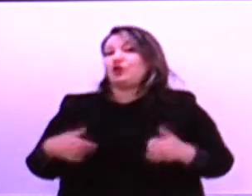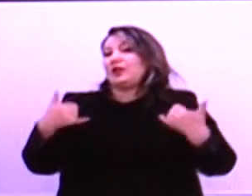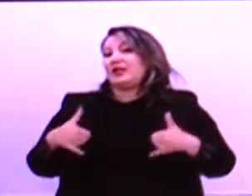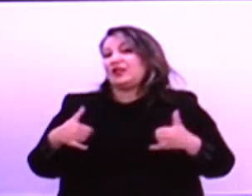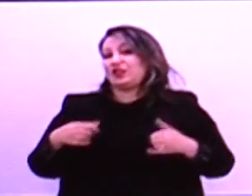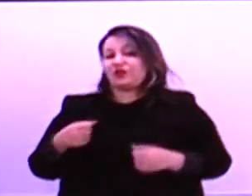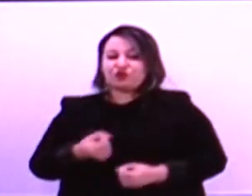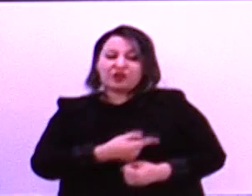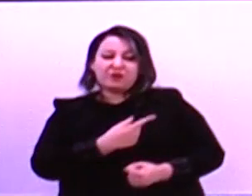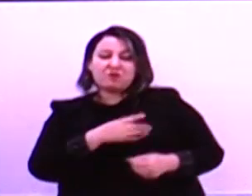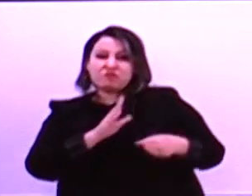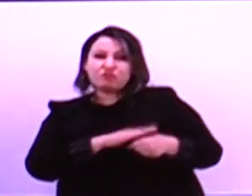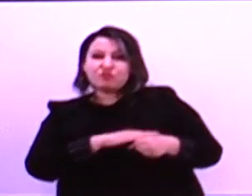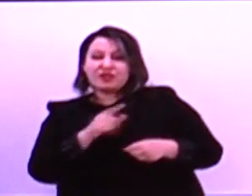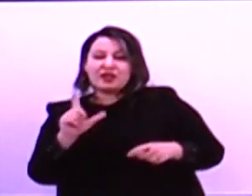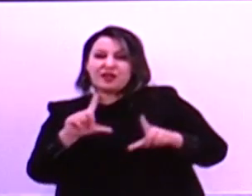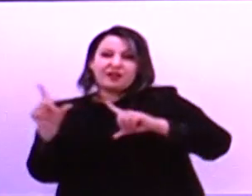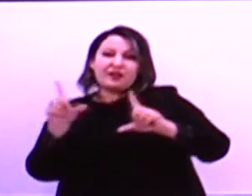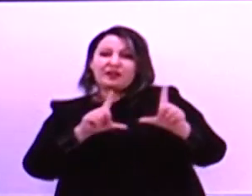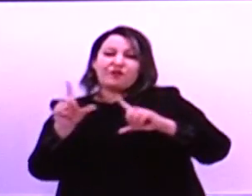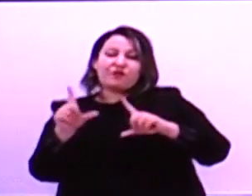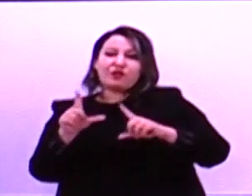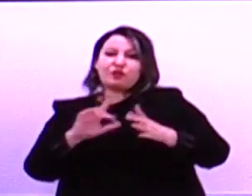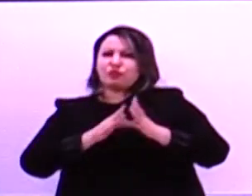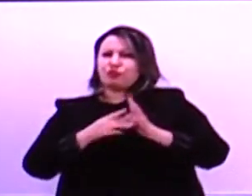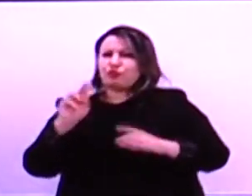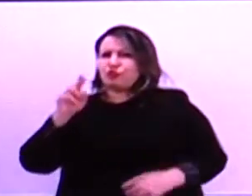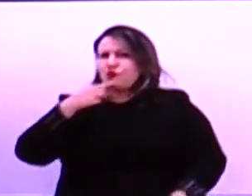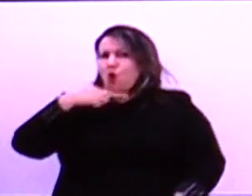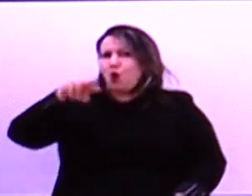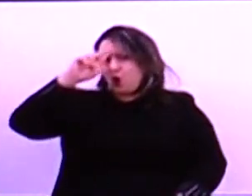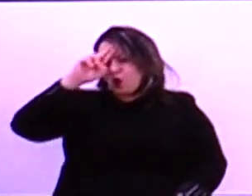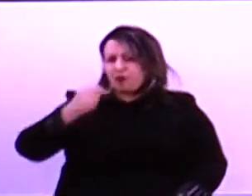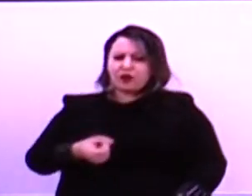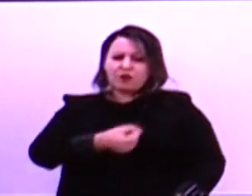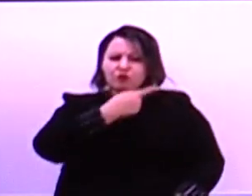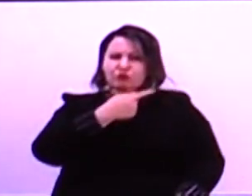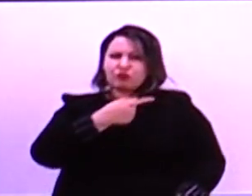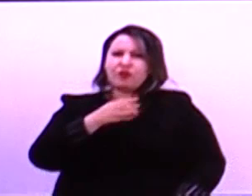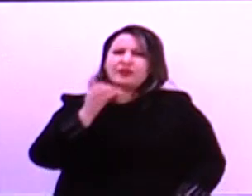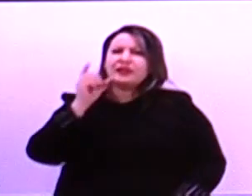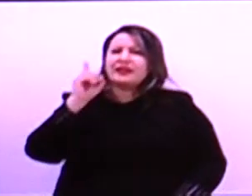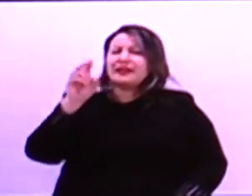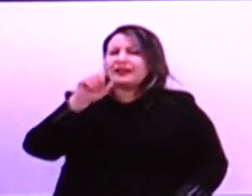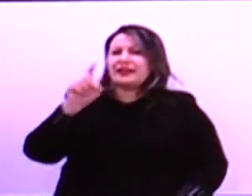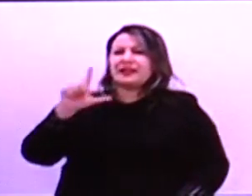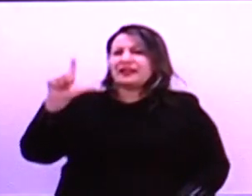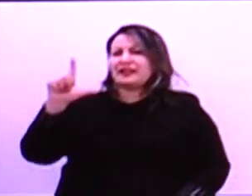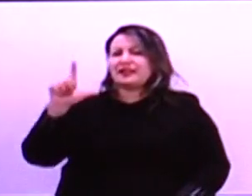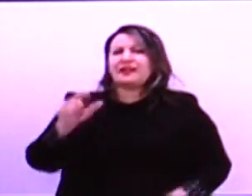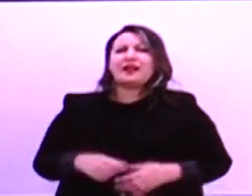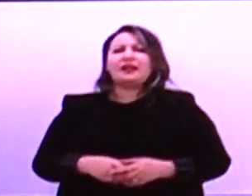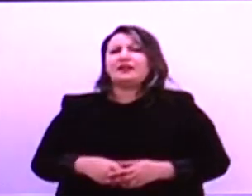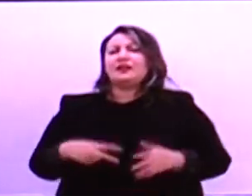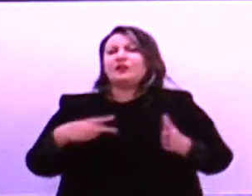خرده لهذه السيارات التي كل الاتحاد الاوروبي سوف ينتهي من عمليه الديزل من